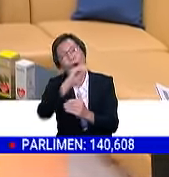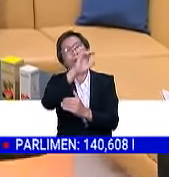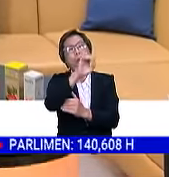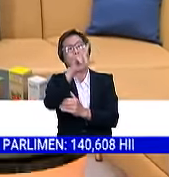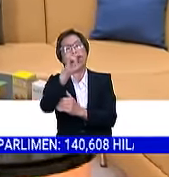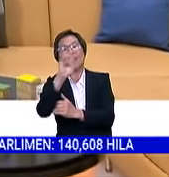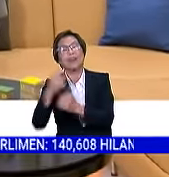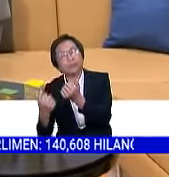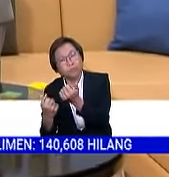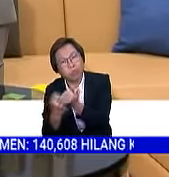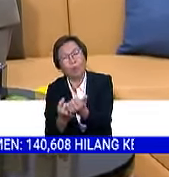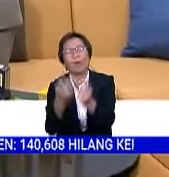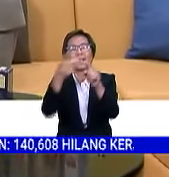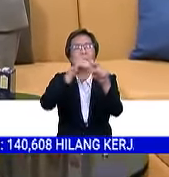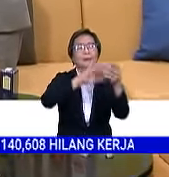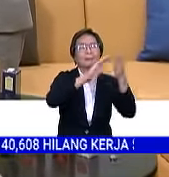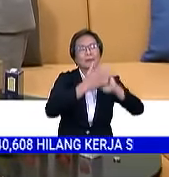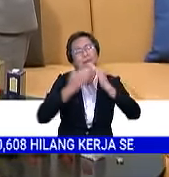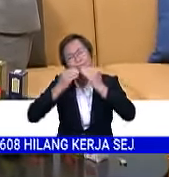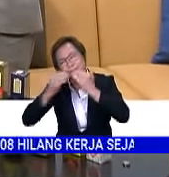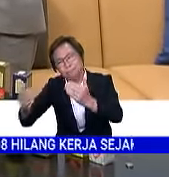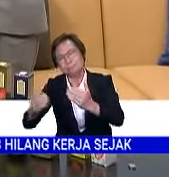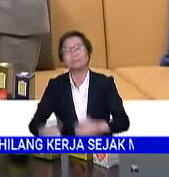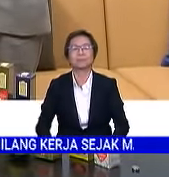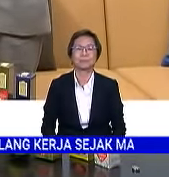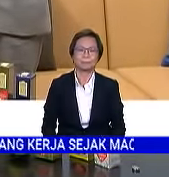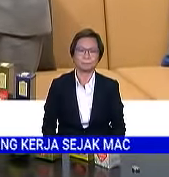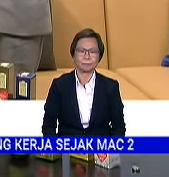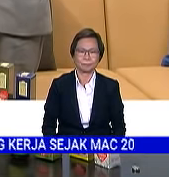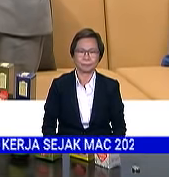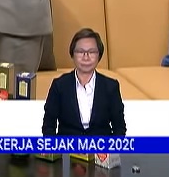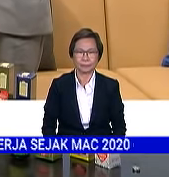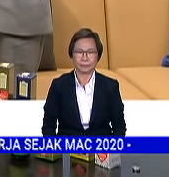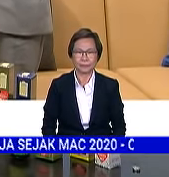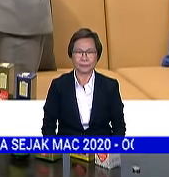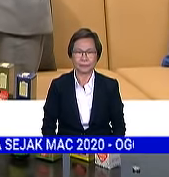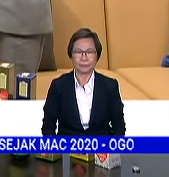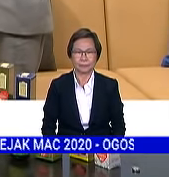masyarakat.